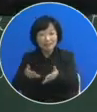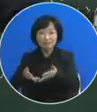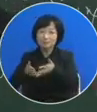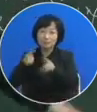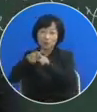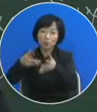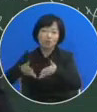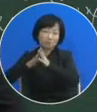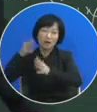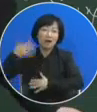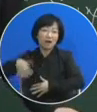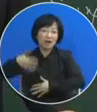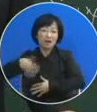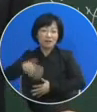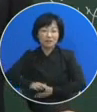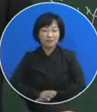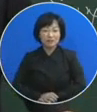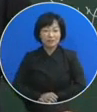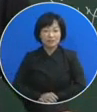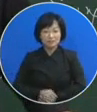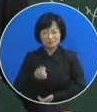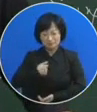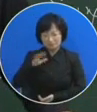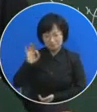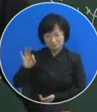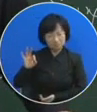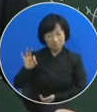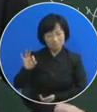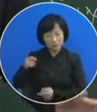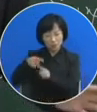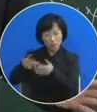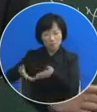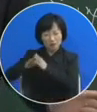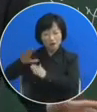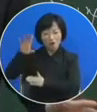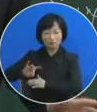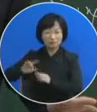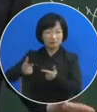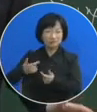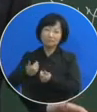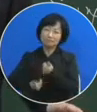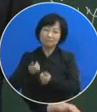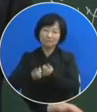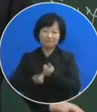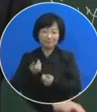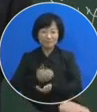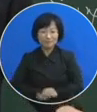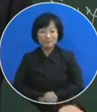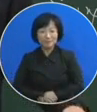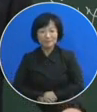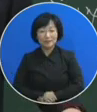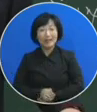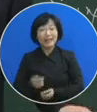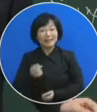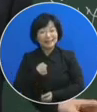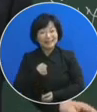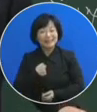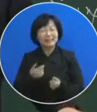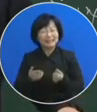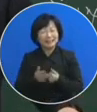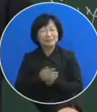to build on that land. 제가 보기로는 못 짓는 데입니다. The way I see it, they won't be able to. 그래서 저는 이게 조금 전문가들